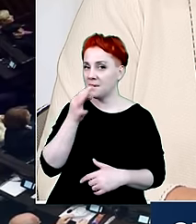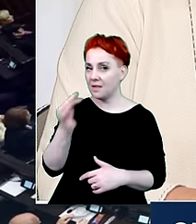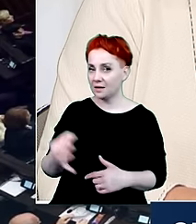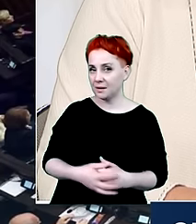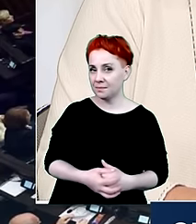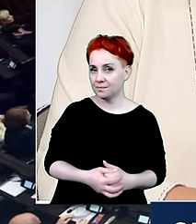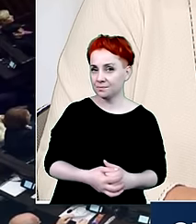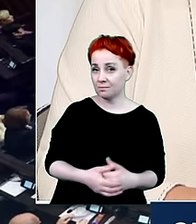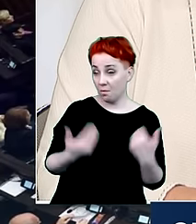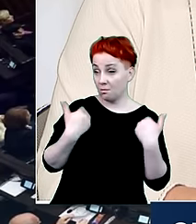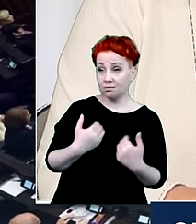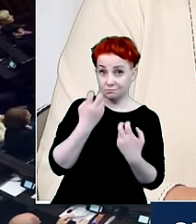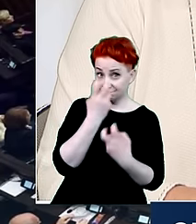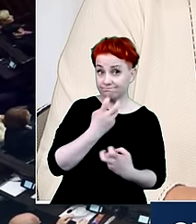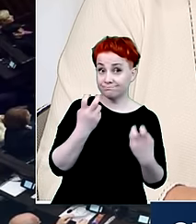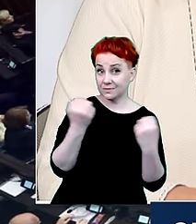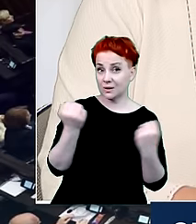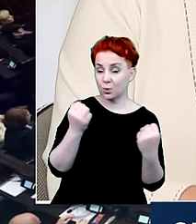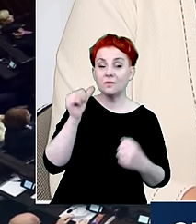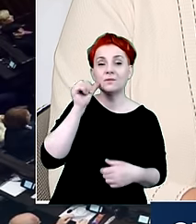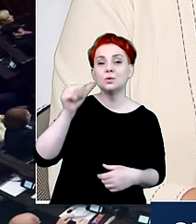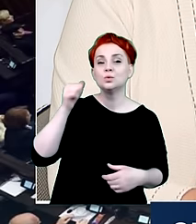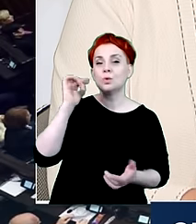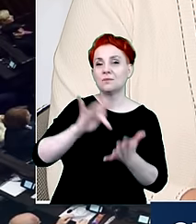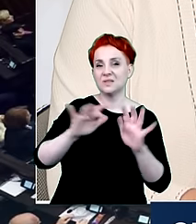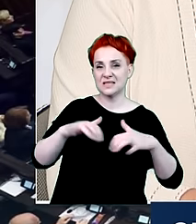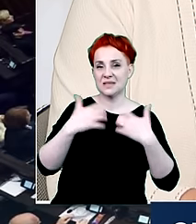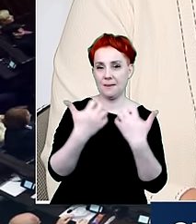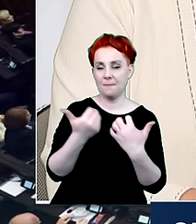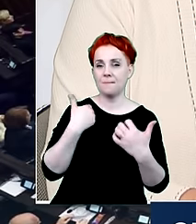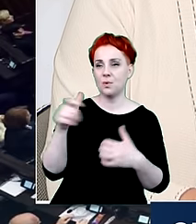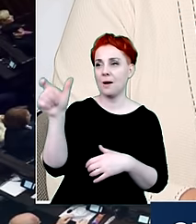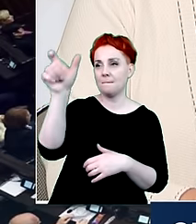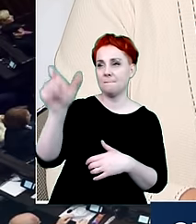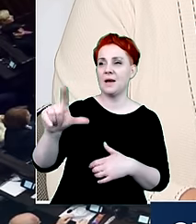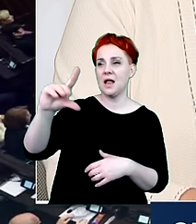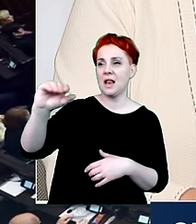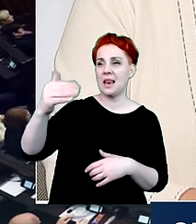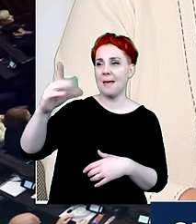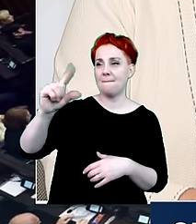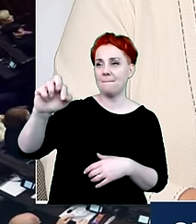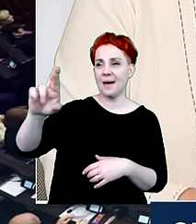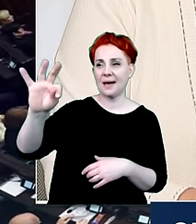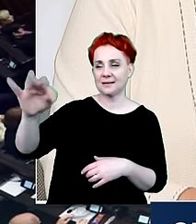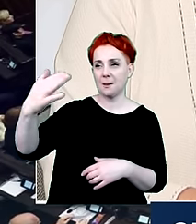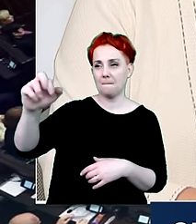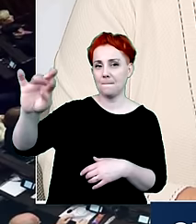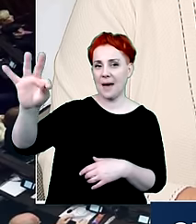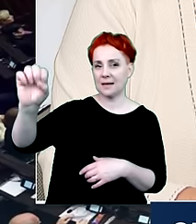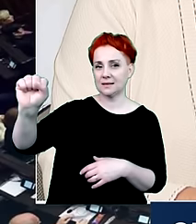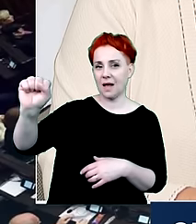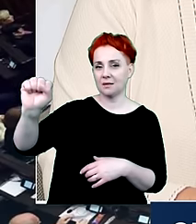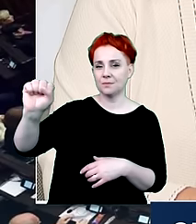to jest dla mnie też bardzo interesujące. Wczoraj w Sejmie pojawiła się Marta Lempart, aktywistka czy aktywiszcze, nie